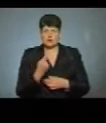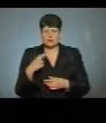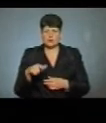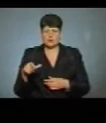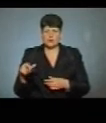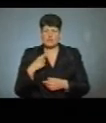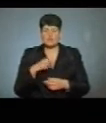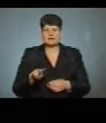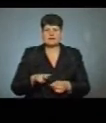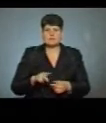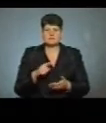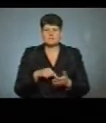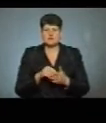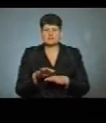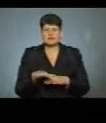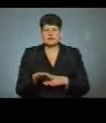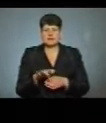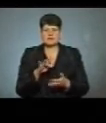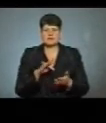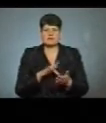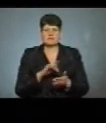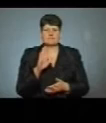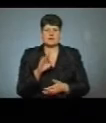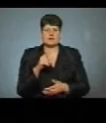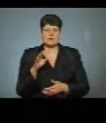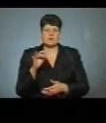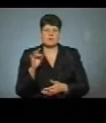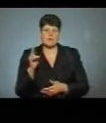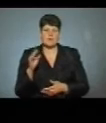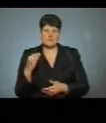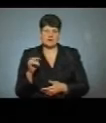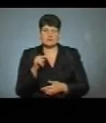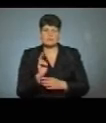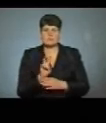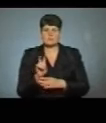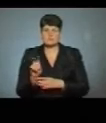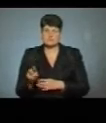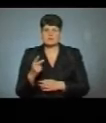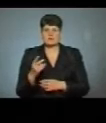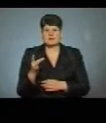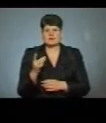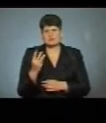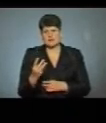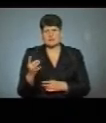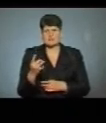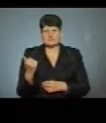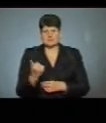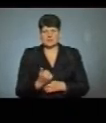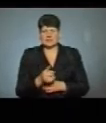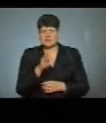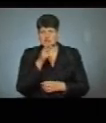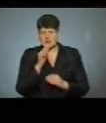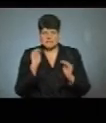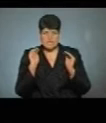міського територіального центру обслуговування населення Віталій Хоркавий. Їх вони відвідують 2-3 рази на тиждень. На час